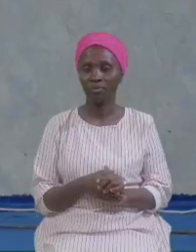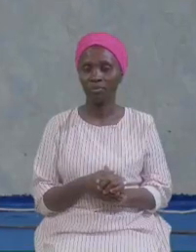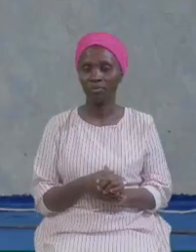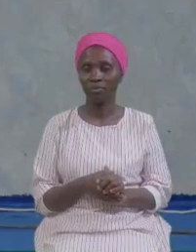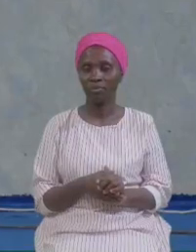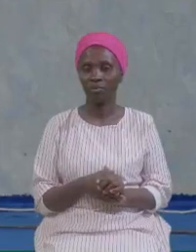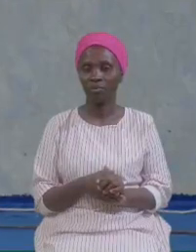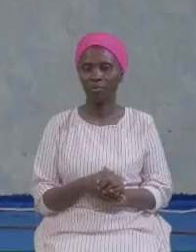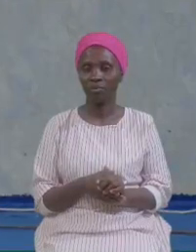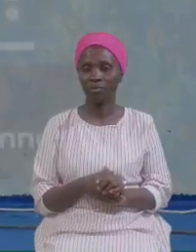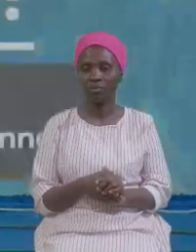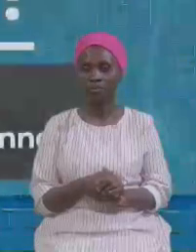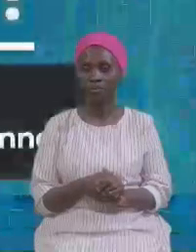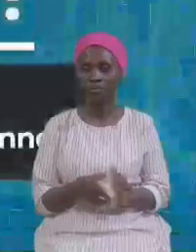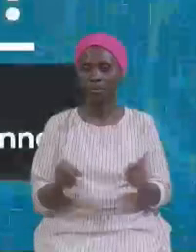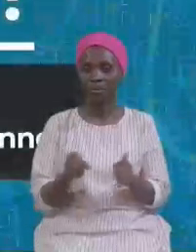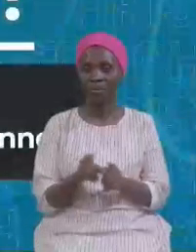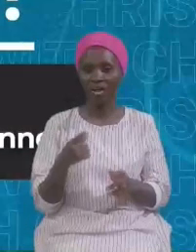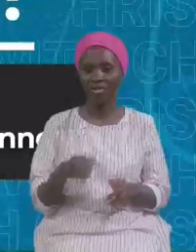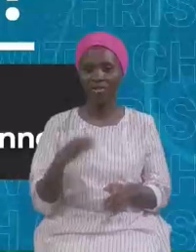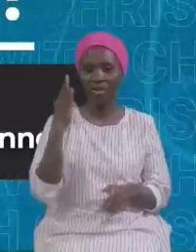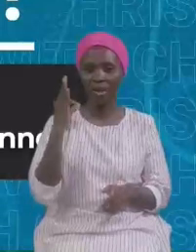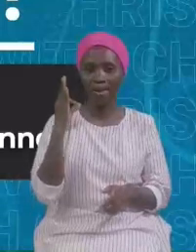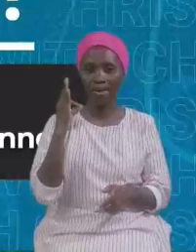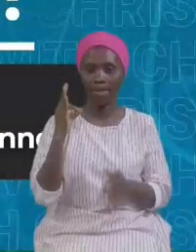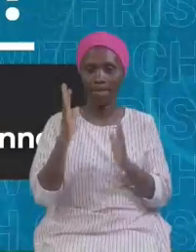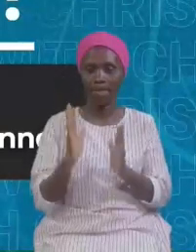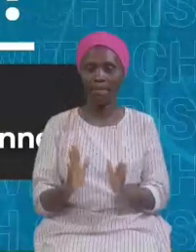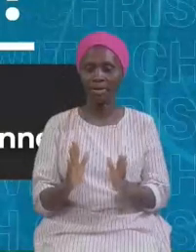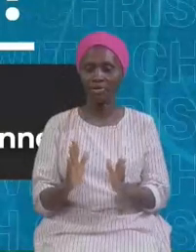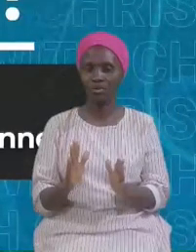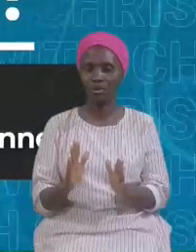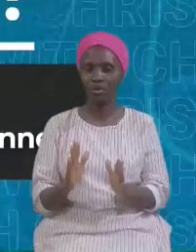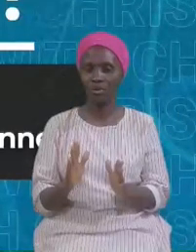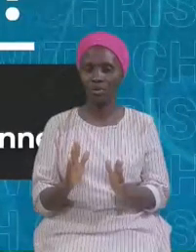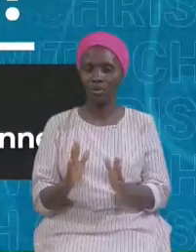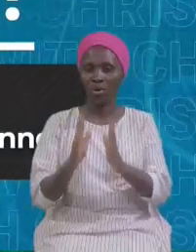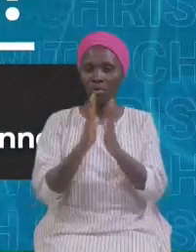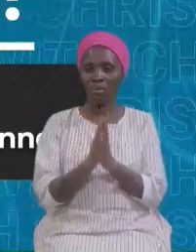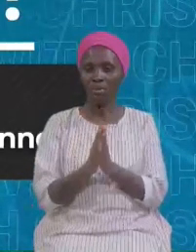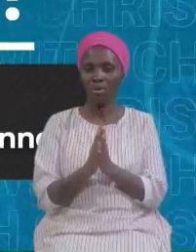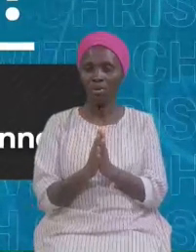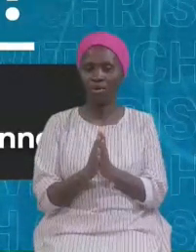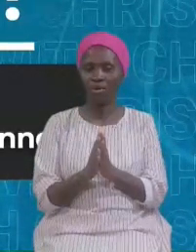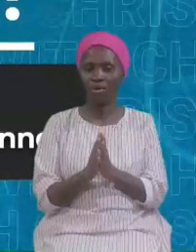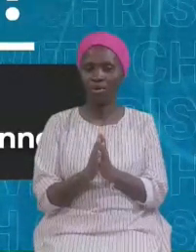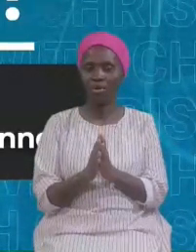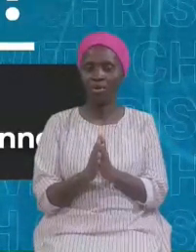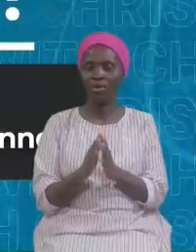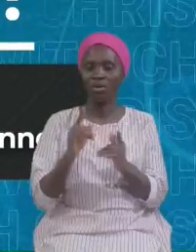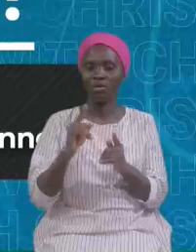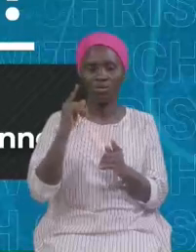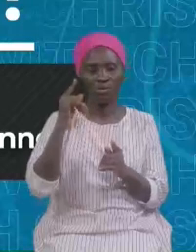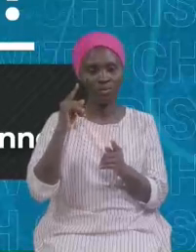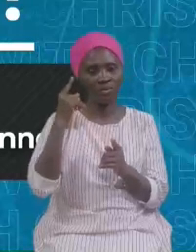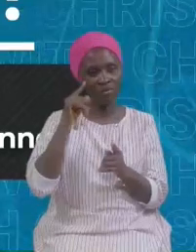train d'annoncer au Seigneur ce que vous voulez. Soyez en train d'annoncer au Seigneur le moment où vous voulez que vos problèmes,